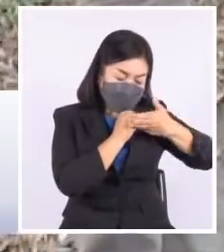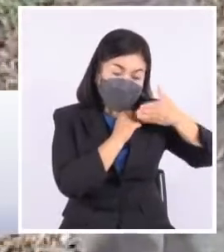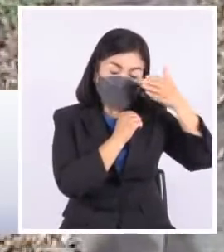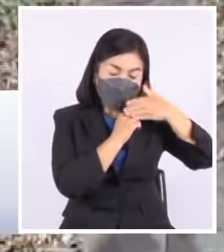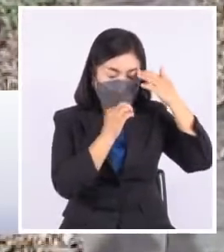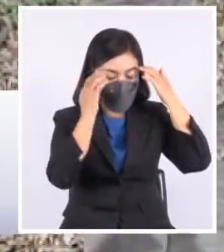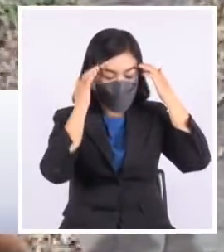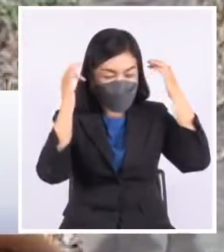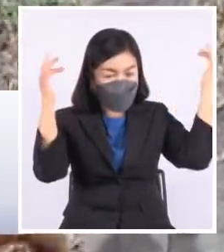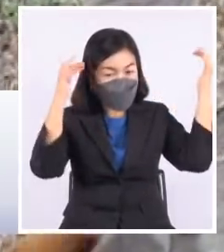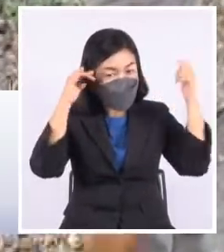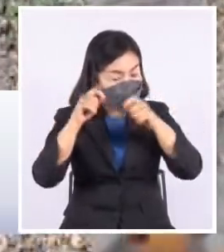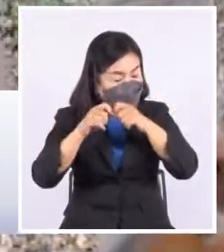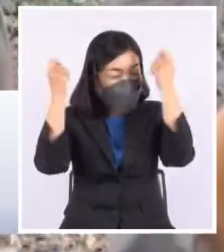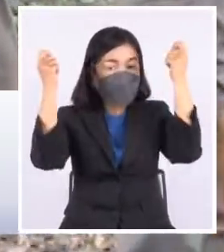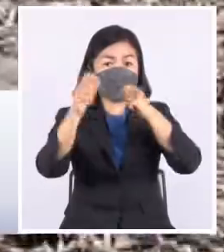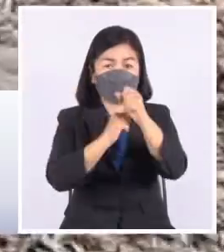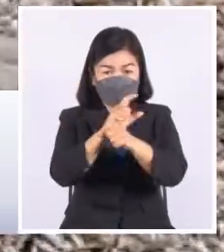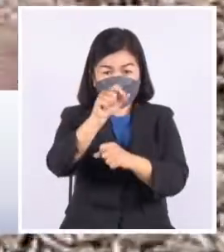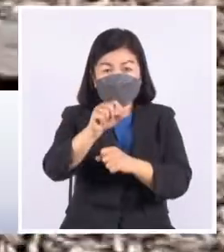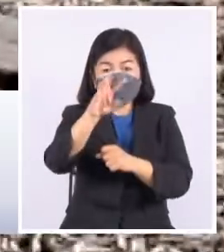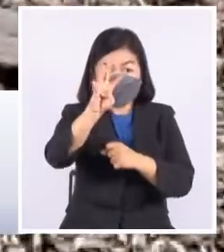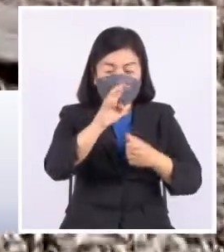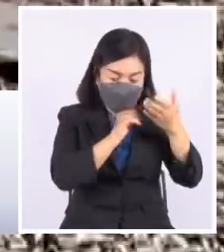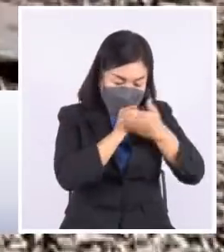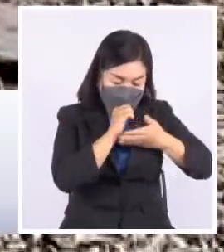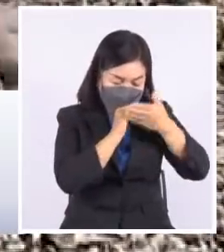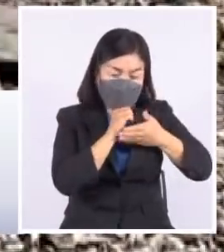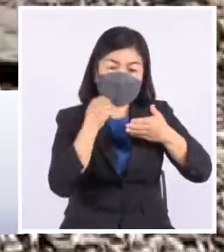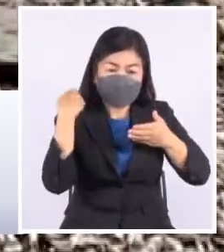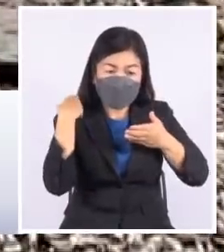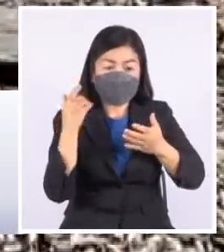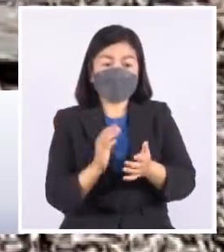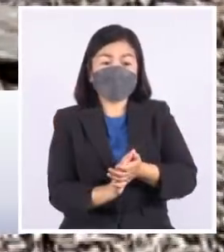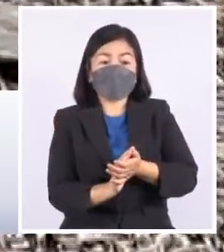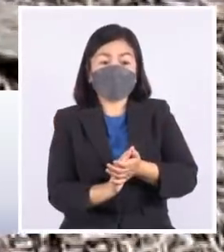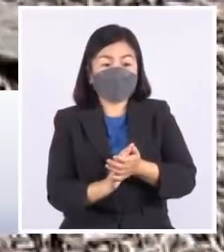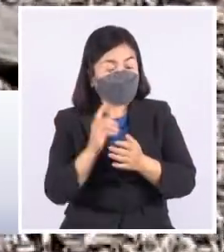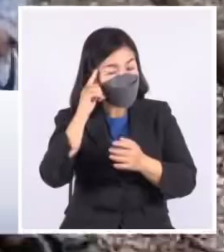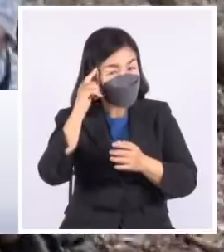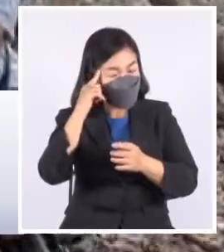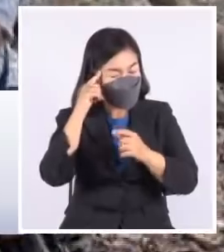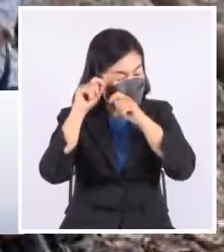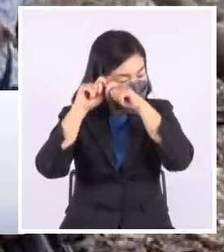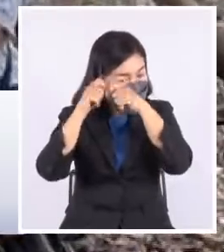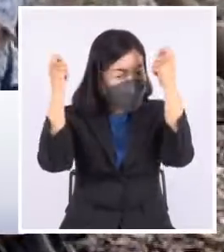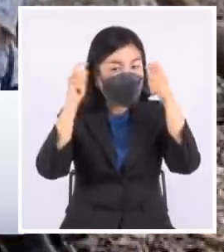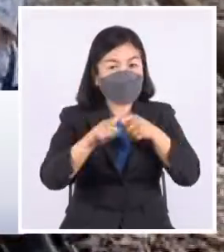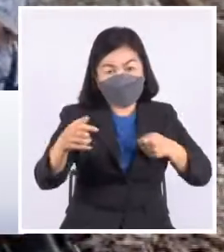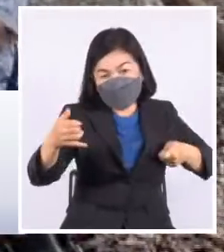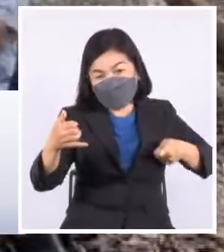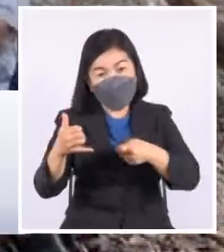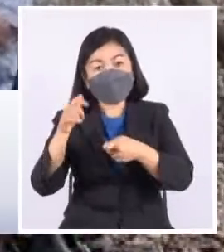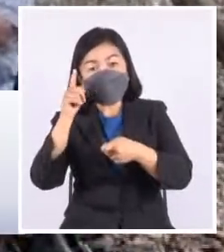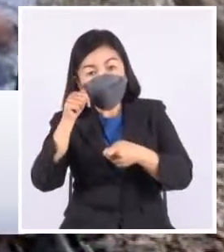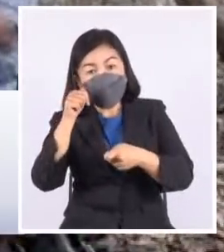ลอนแค่24ปีนะคุณแม็กอายุนะฮะของลูกสาวนะครับนี่นะครับพอหลอนปั๊บเนี่ยเอามีดเนี่ยไล่ฟันแม่คนนี้เป็น